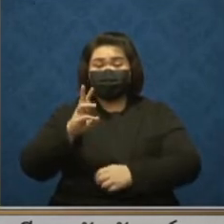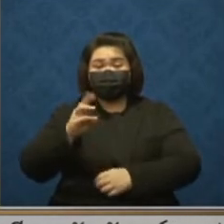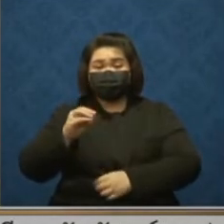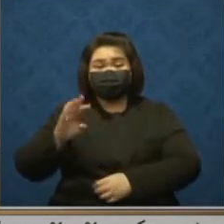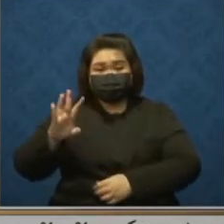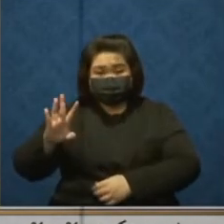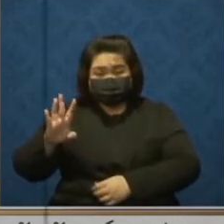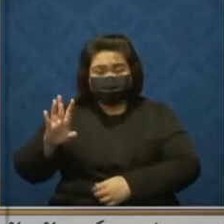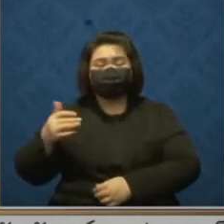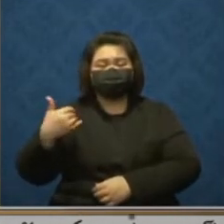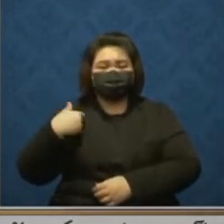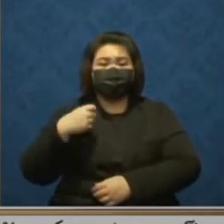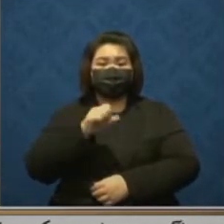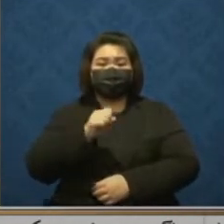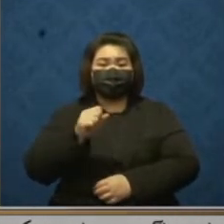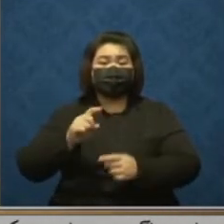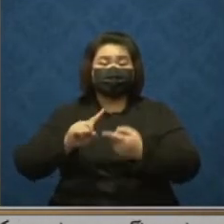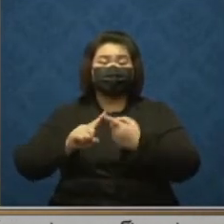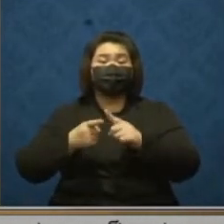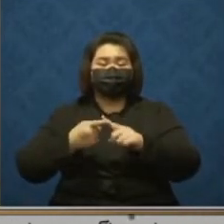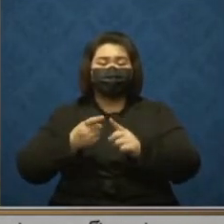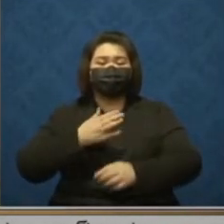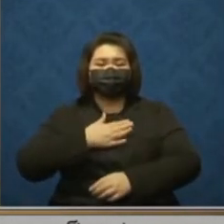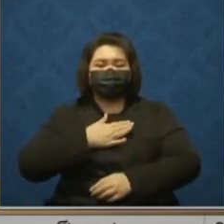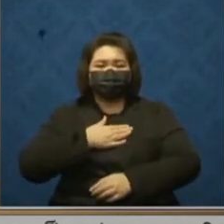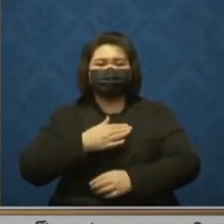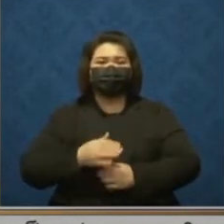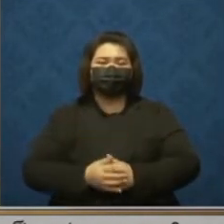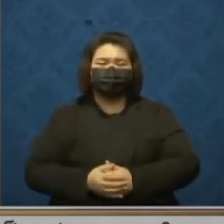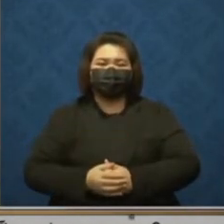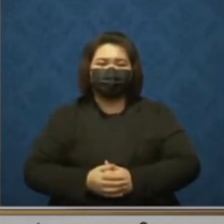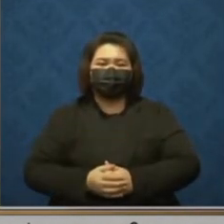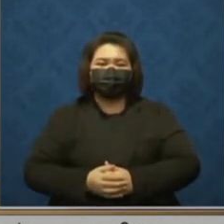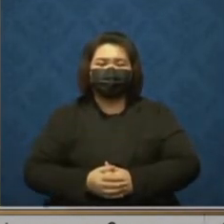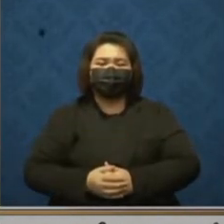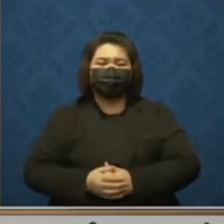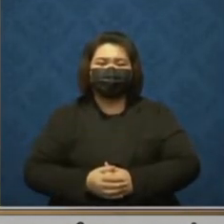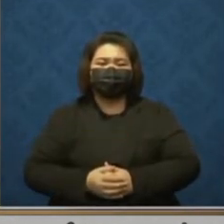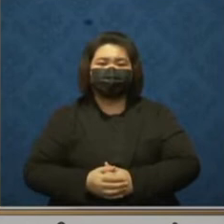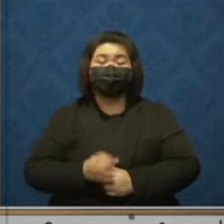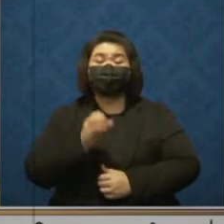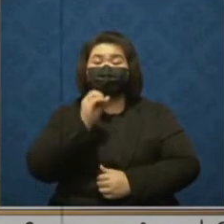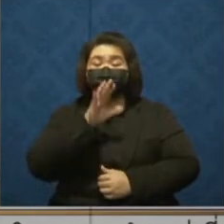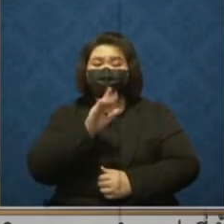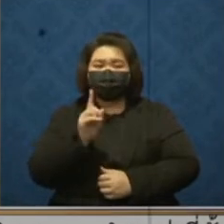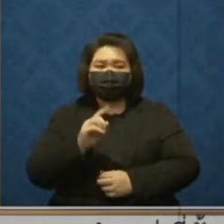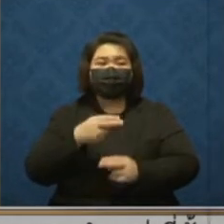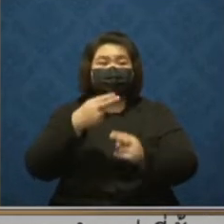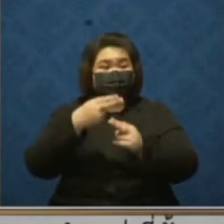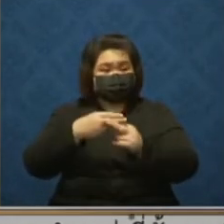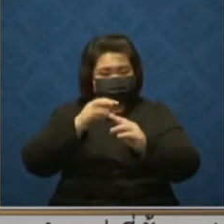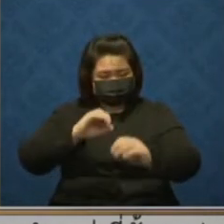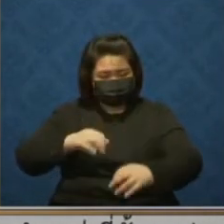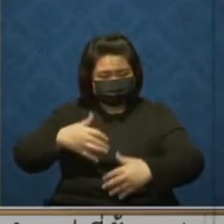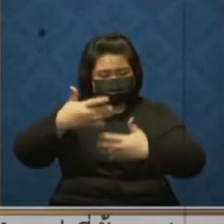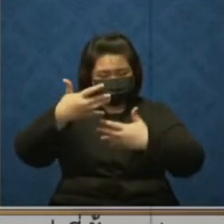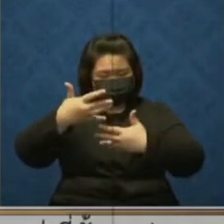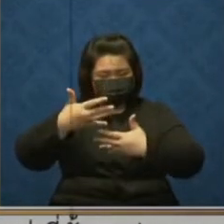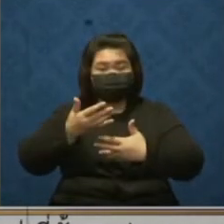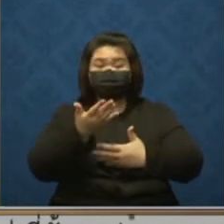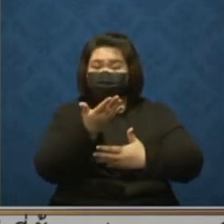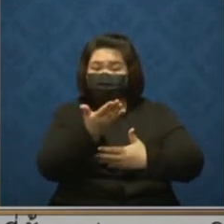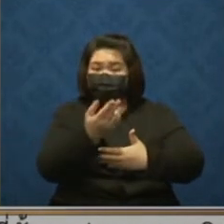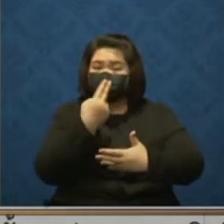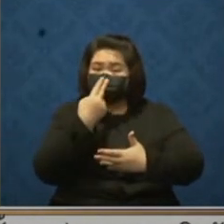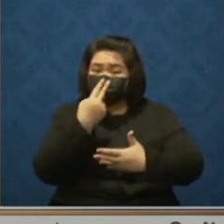นะชาบุญไชยอินสวัสดิ์ศ.ตายขวัญใจคนบางขุนเทียนเปิดโปงเอกสารรายชื่อครับที่ระบบว่าขออนุมัติติดตามความ